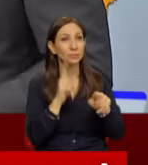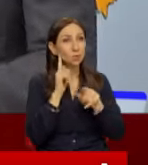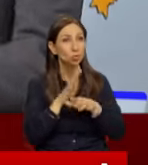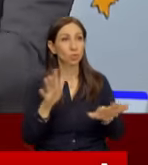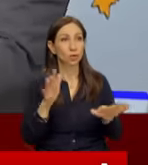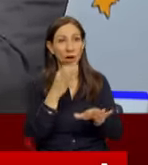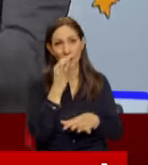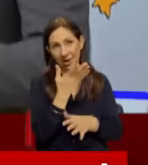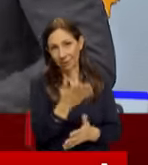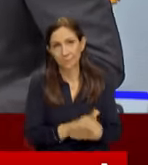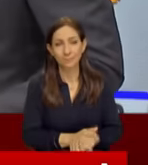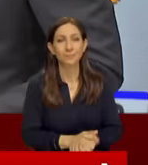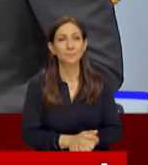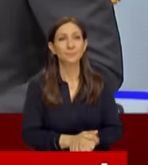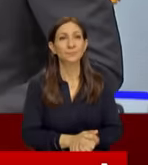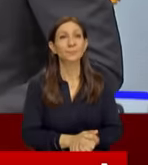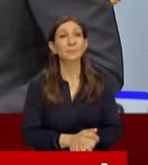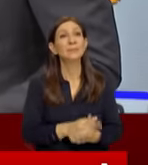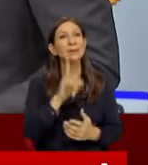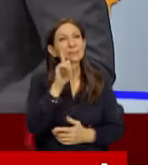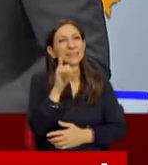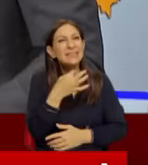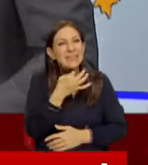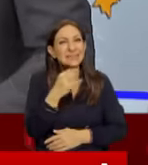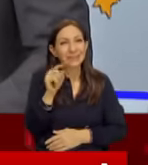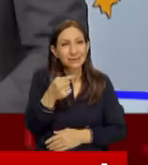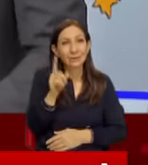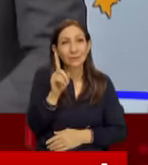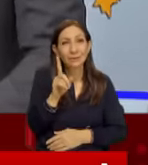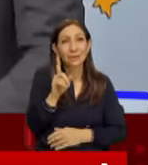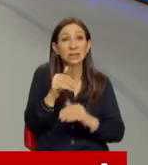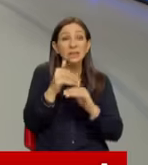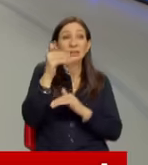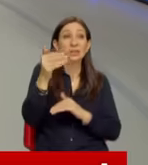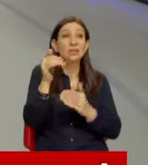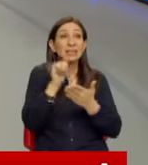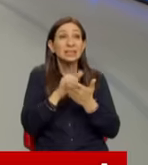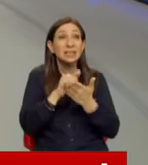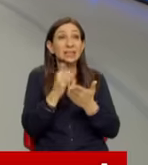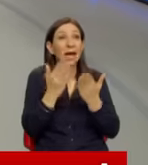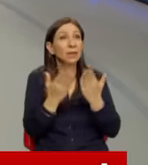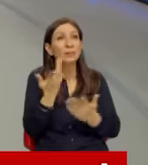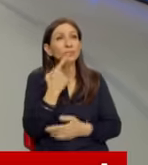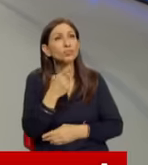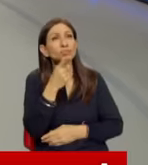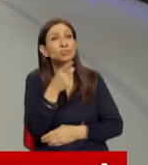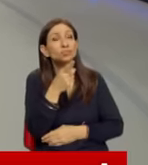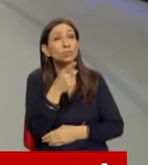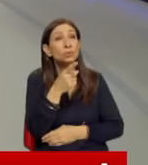duyurduğu haber de bu şekilde. Bir virgül koymanı isteyeceğim. Dış basının analizlerine ne diyorsun?